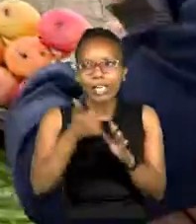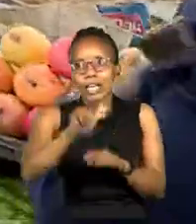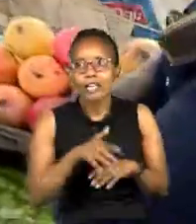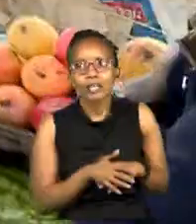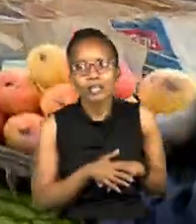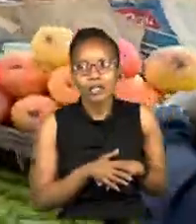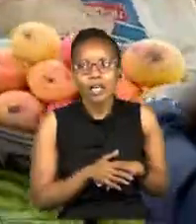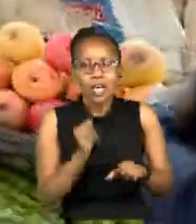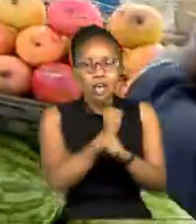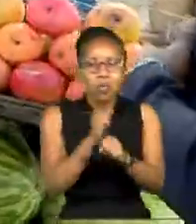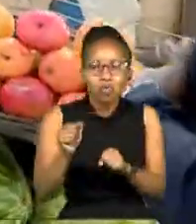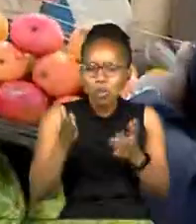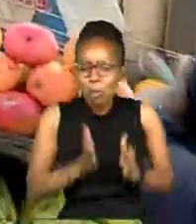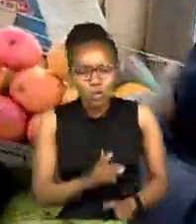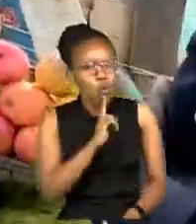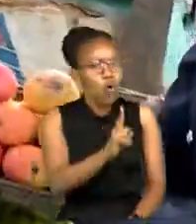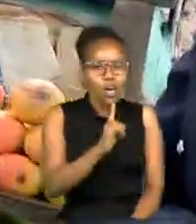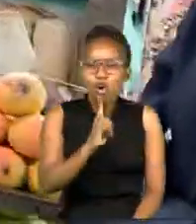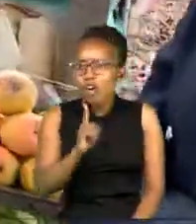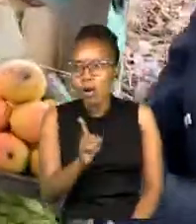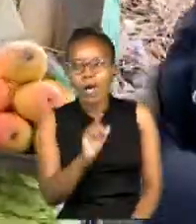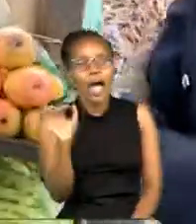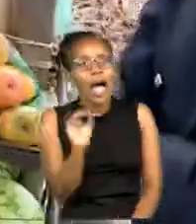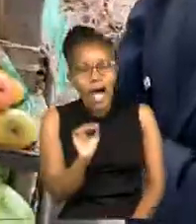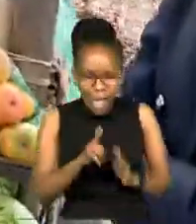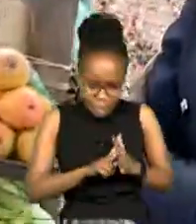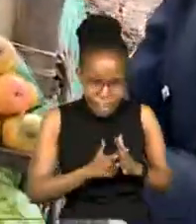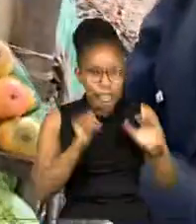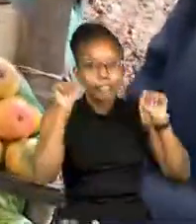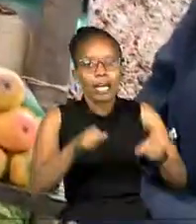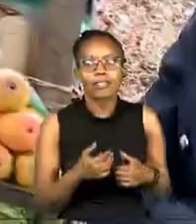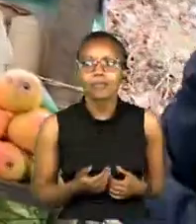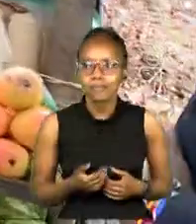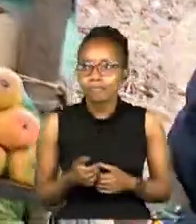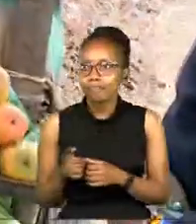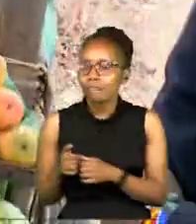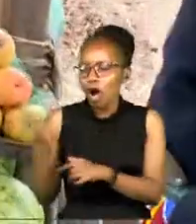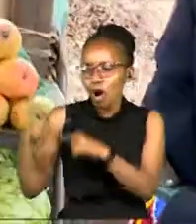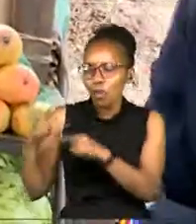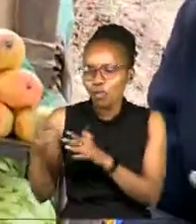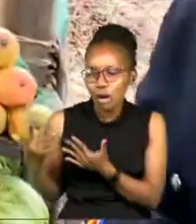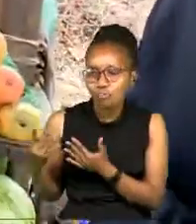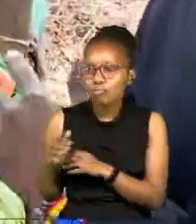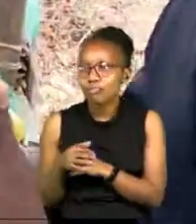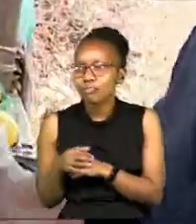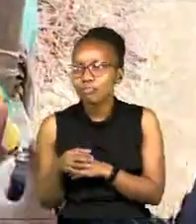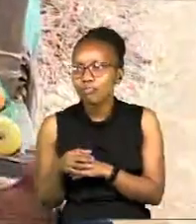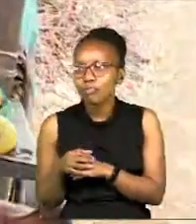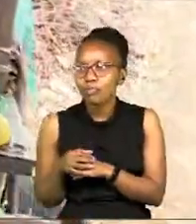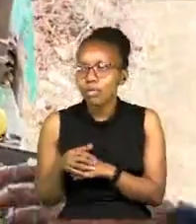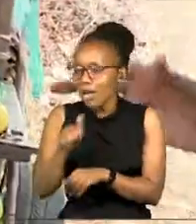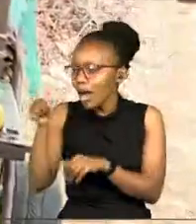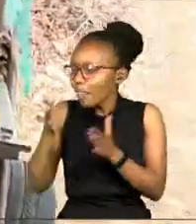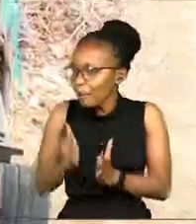kuambia nenda weka pale. Wewe nenda wewe. Wewe nenda weka. Na competition like mtu